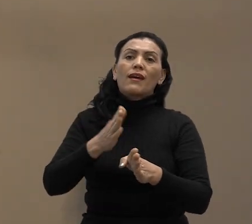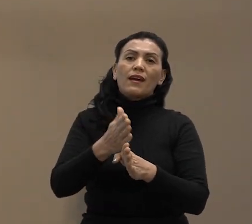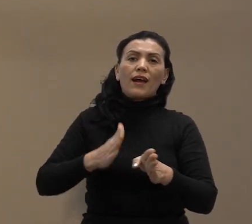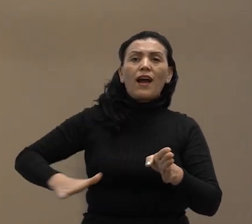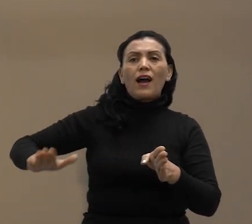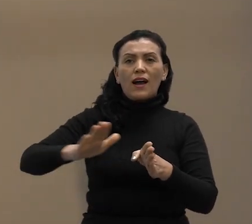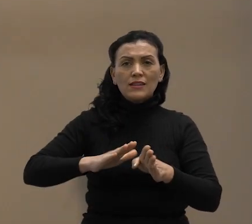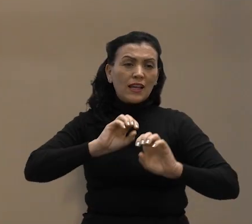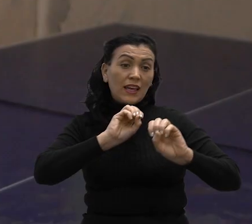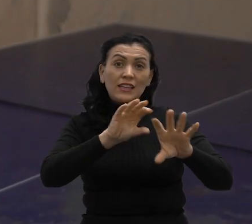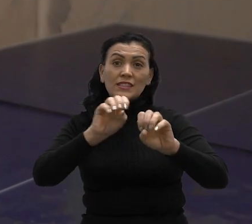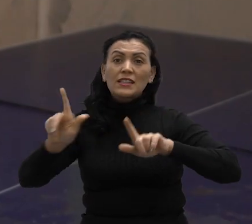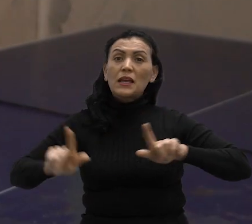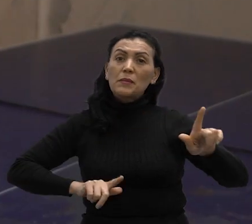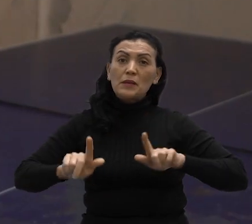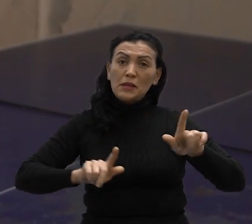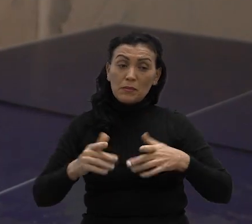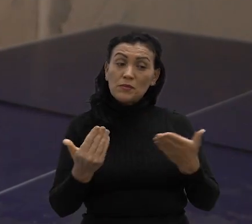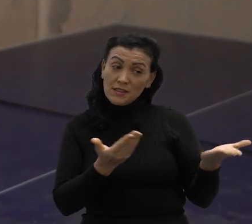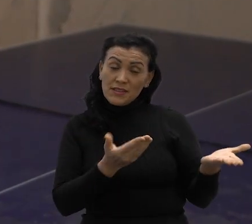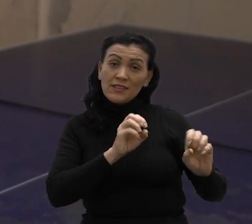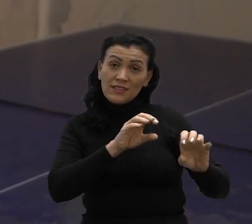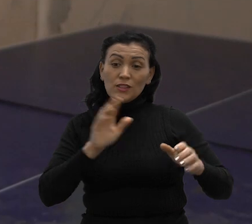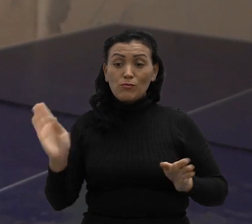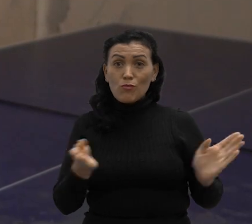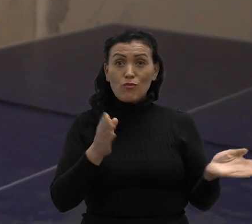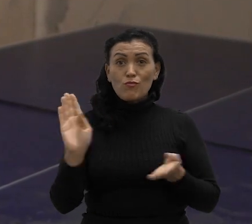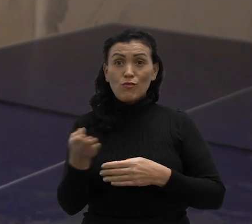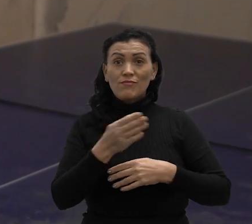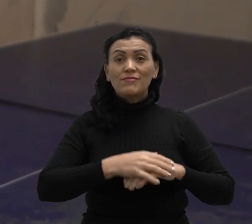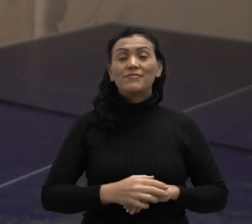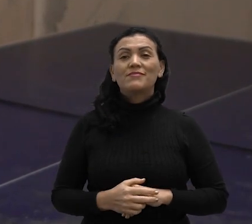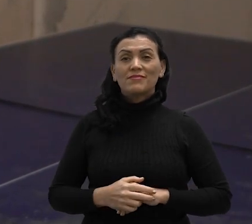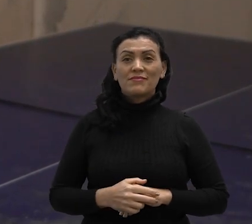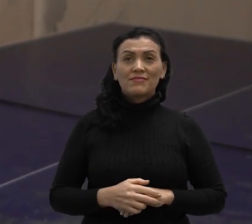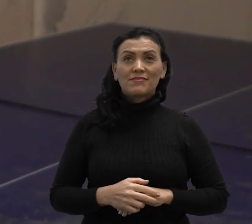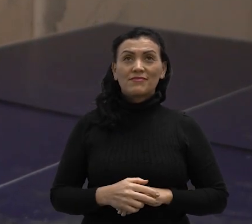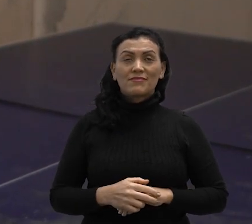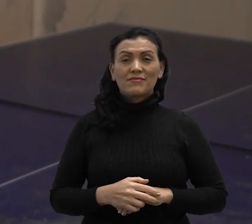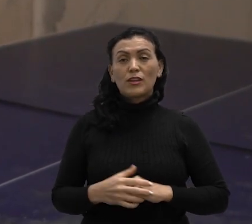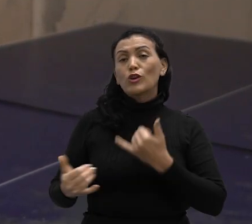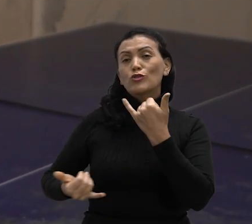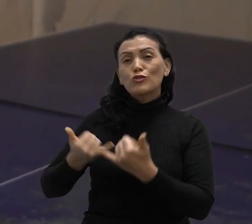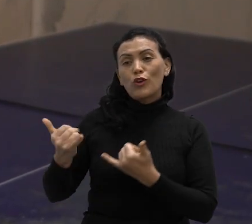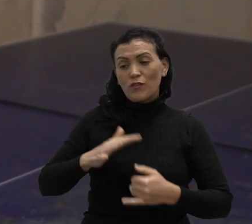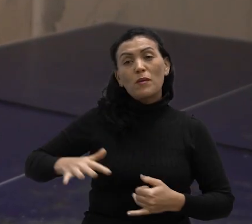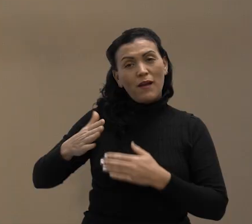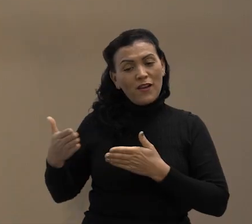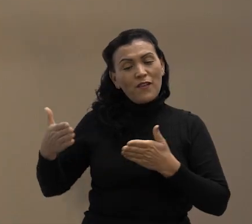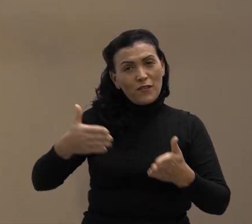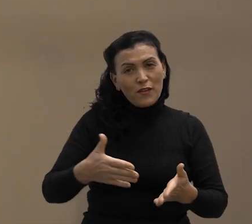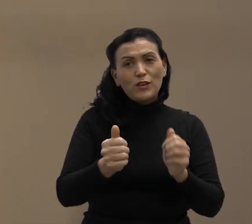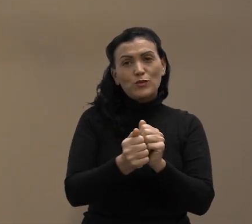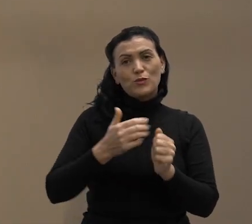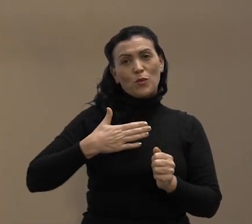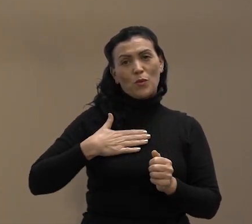فضلينا ملتزمين على نلعب. أنا علمت عبد الله وعلمت أولاد عمه كمان، وأحب يعني وفي